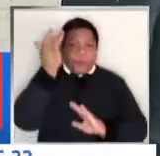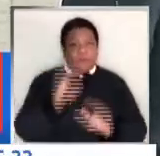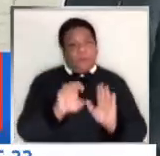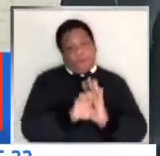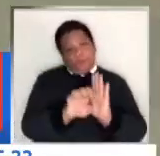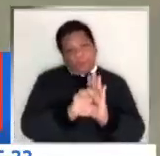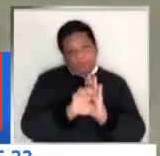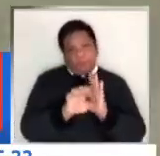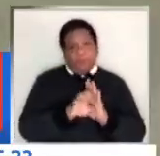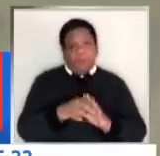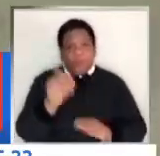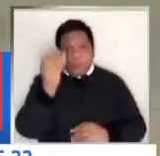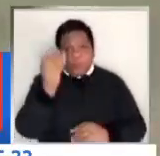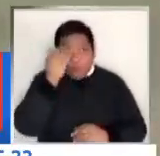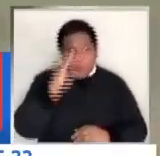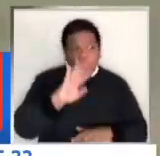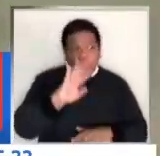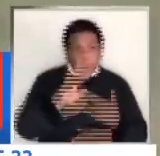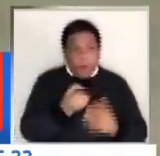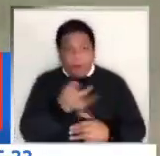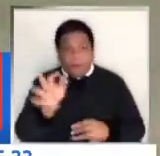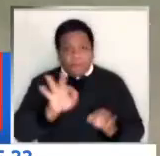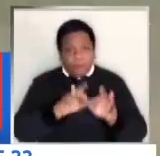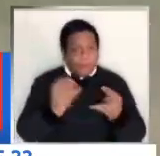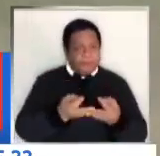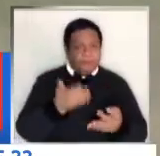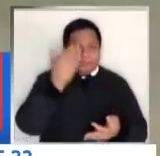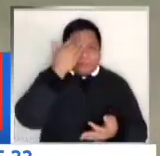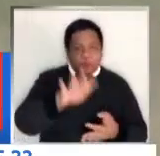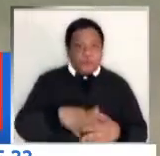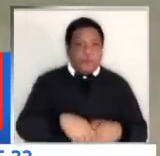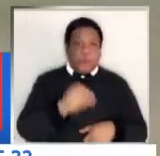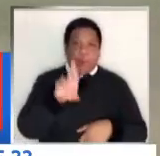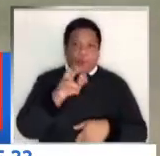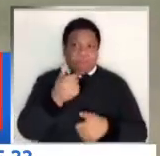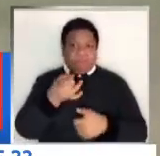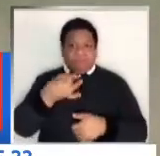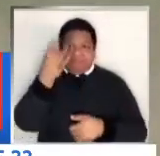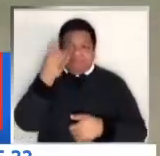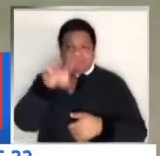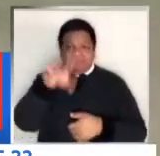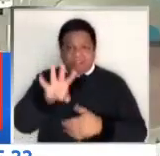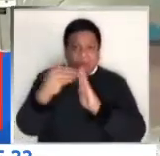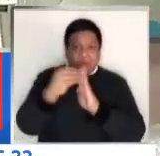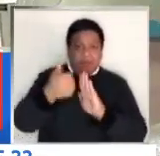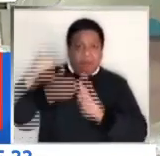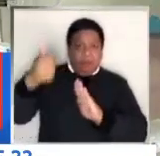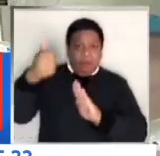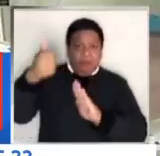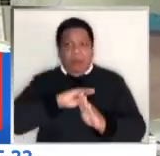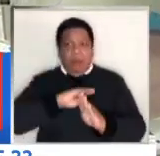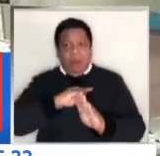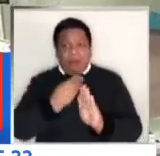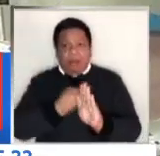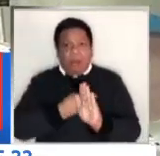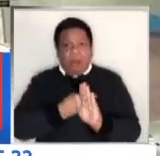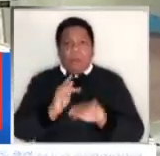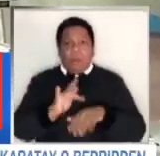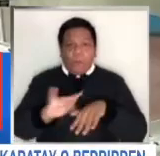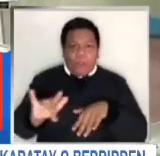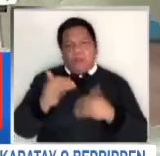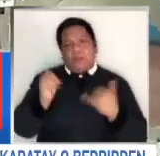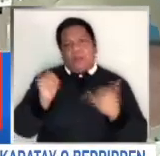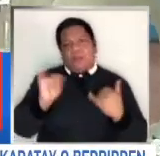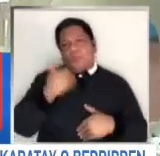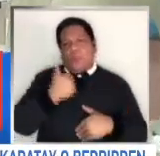matukoy lahat ng family member o kaya naman head of family lang ang naka-reflect sa listahan kaya kulang ang naibigay. Maris, susunod